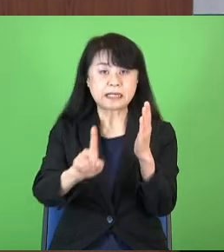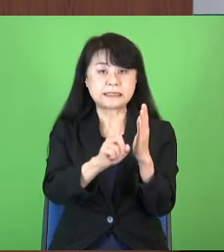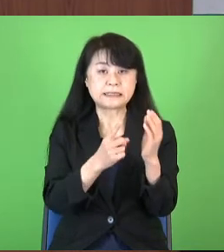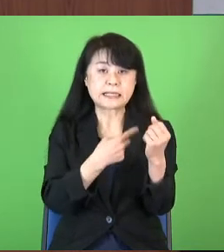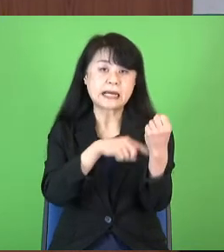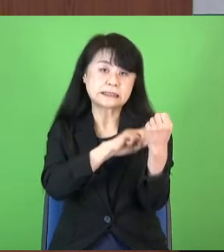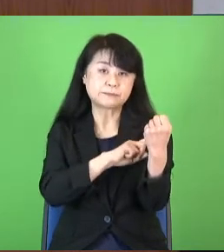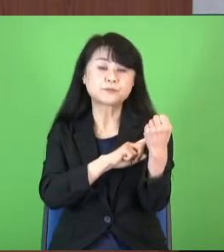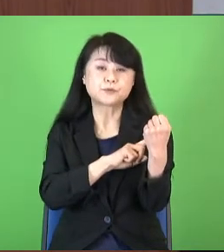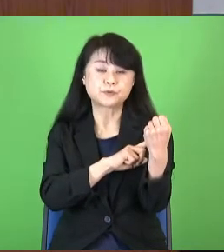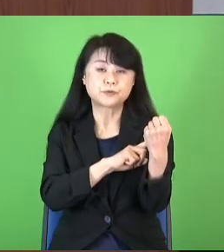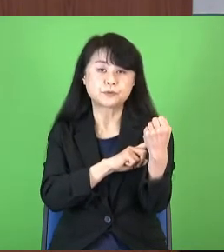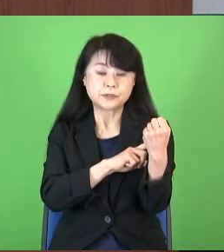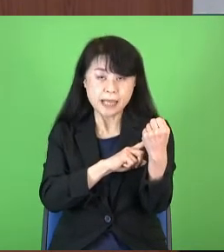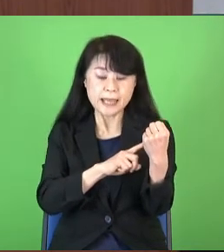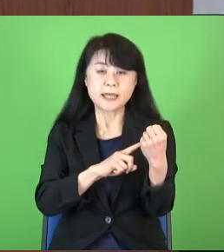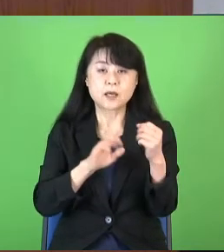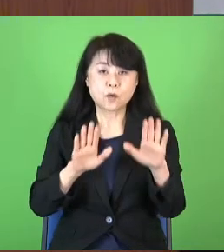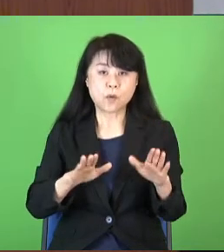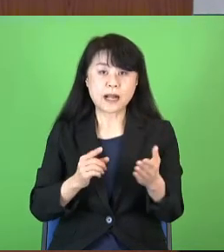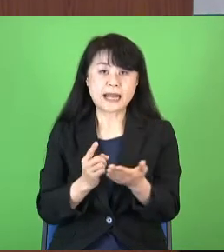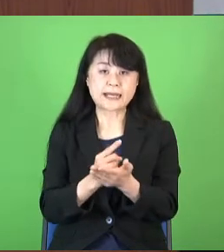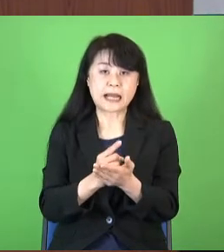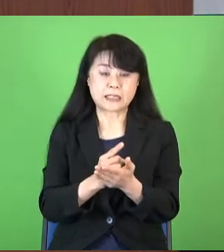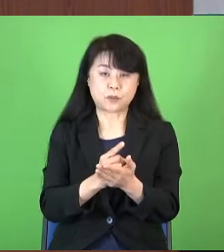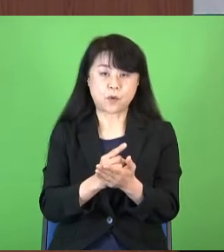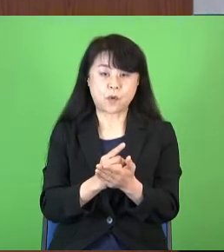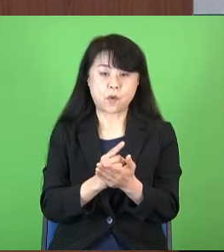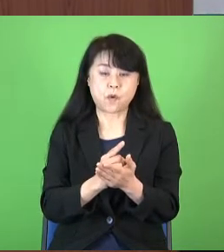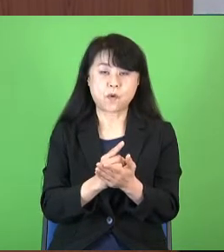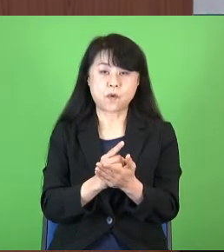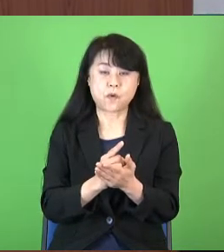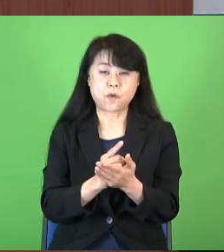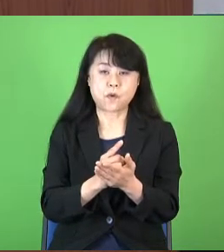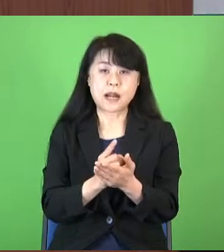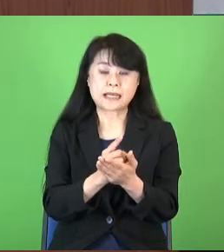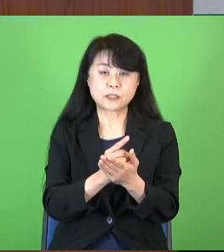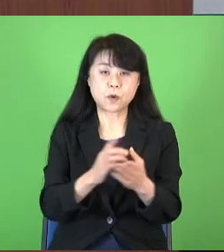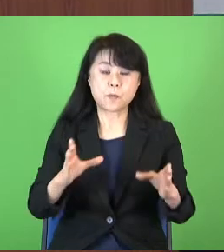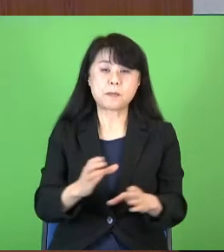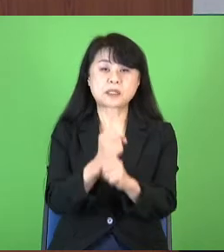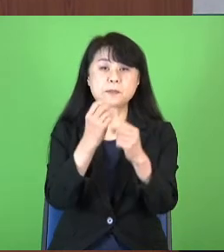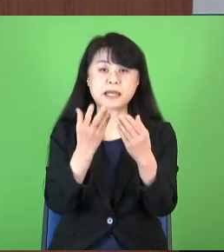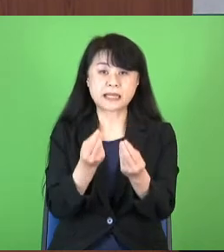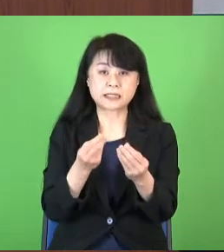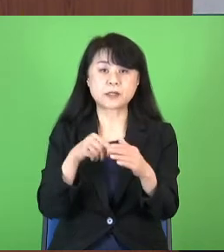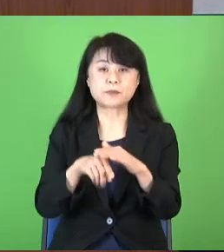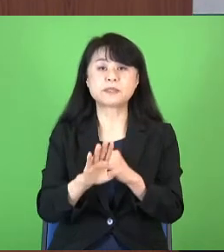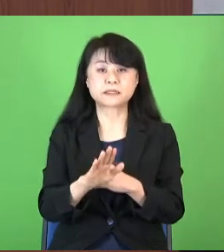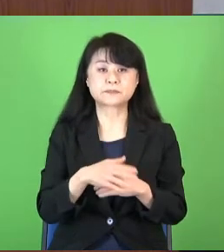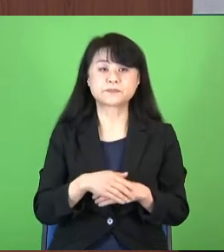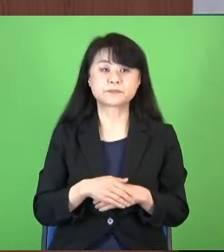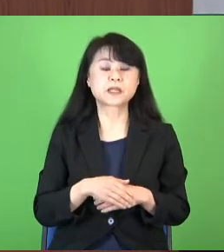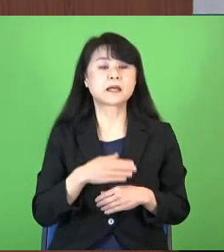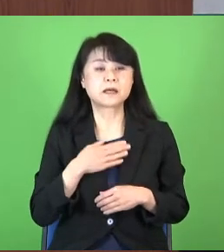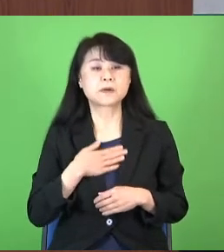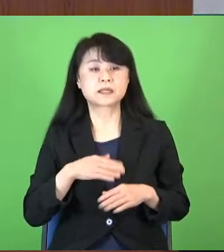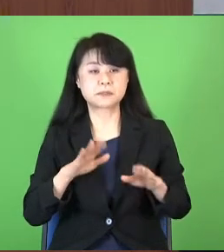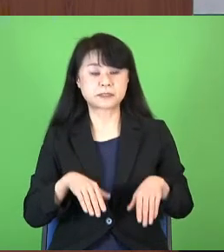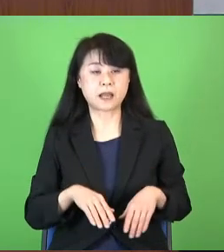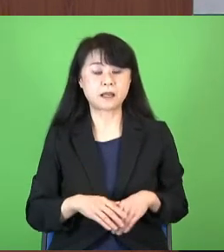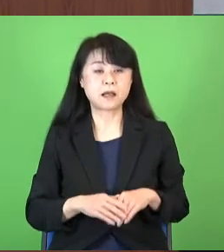いただいて今回の回ぐらいをまとめたということです思いましたあのこの今回残した